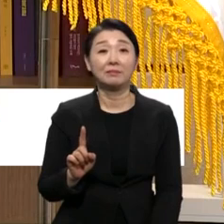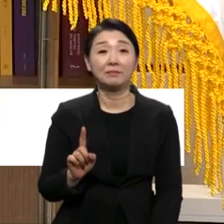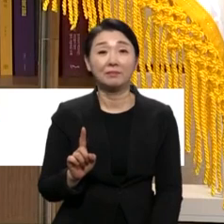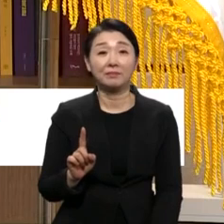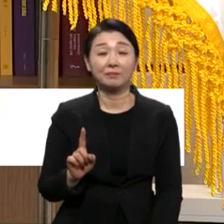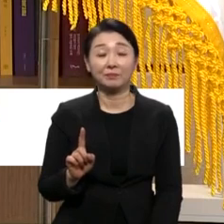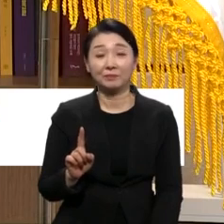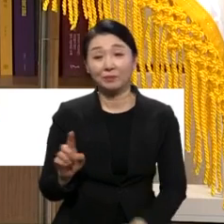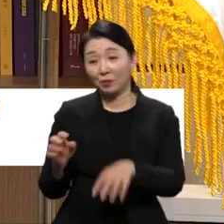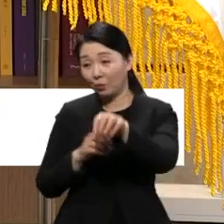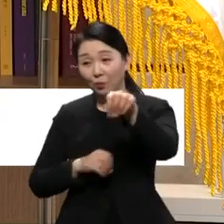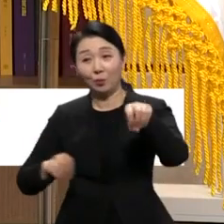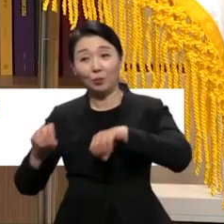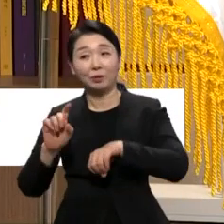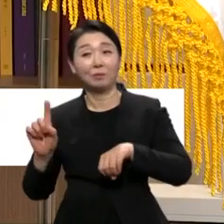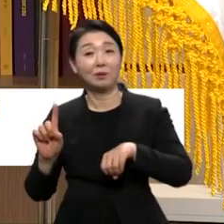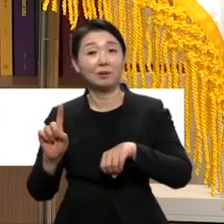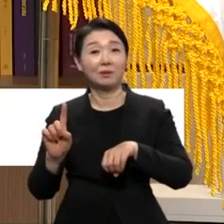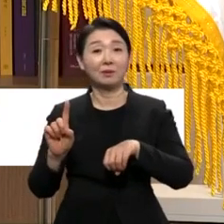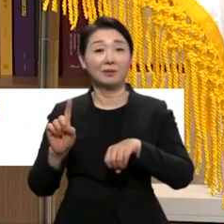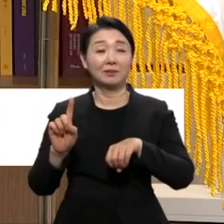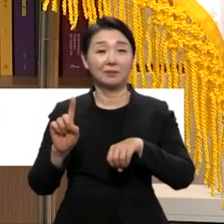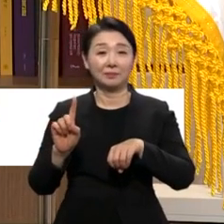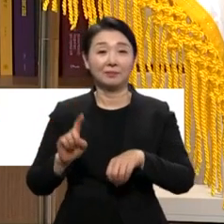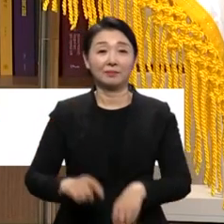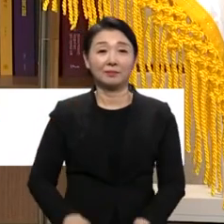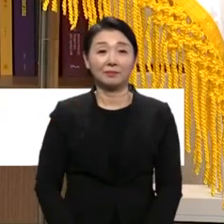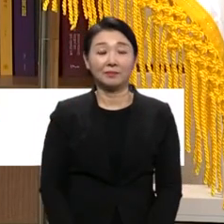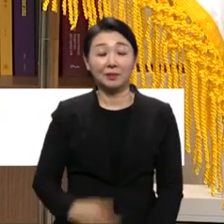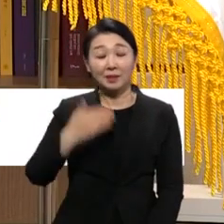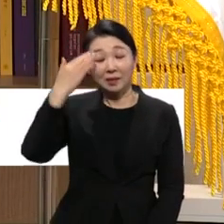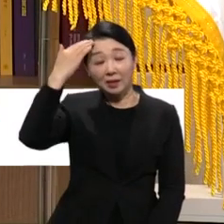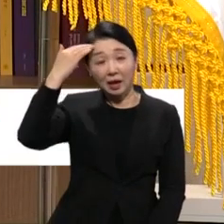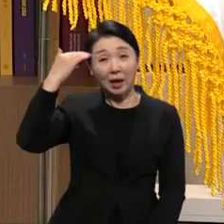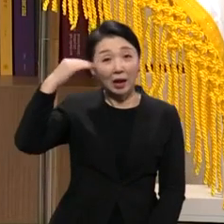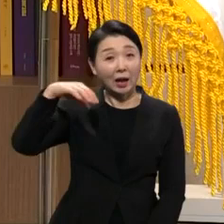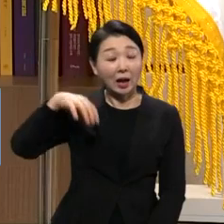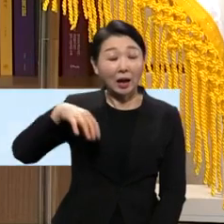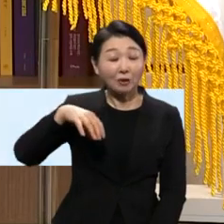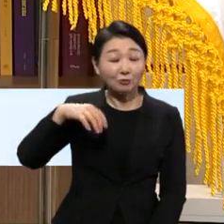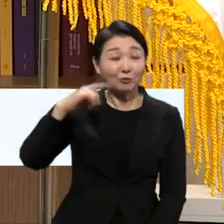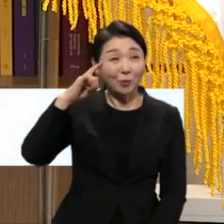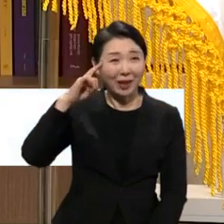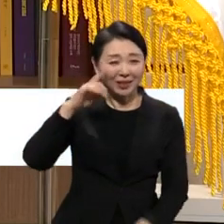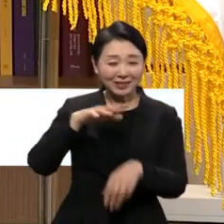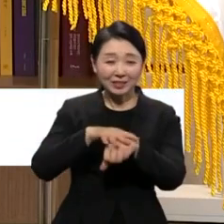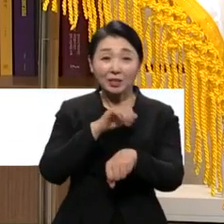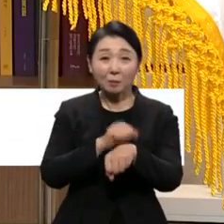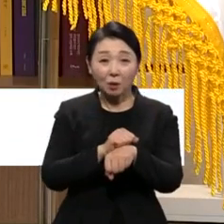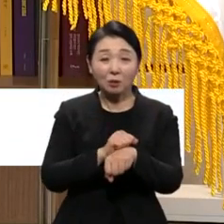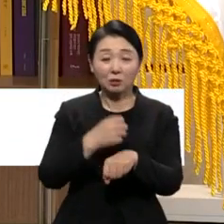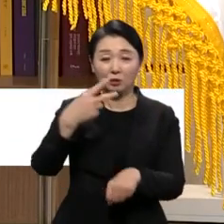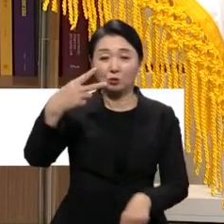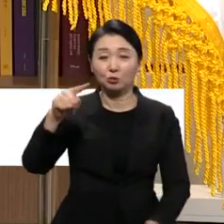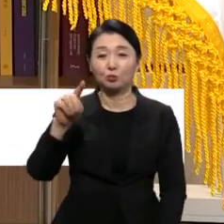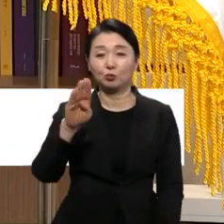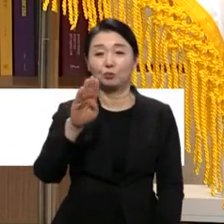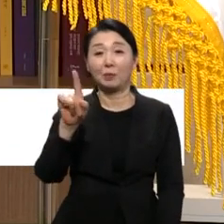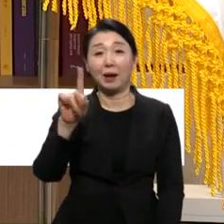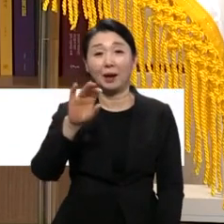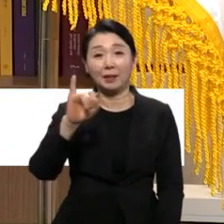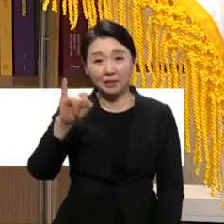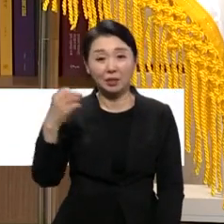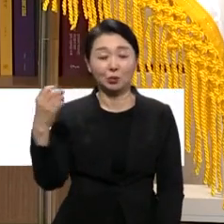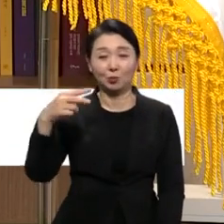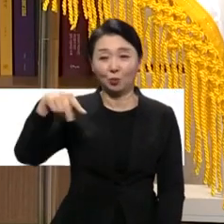거꾸로 좀 생각을 해본다면 대한민국에 싱가포르나 두바이나 상하이 같은 도시가